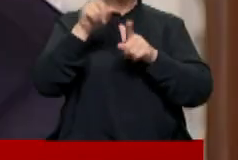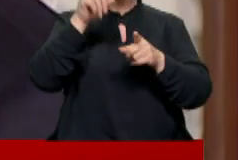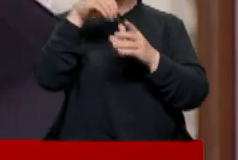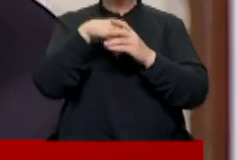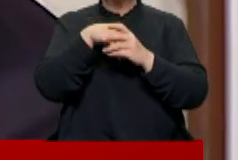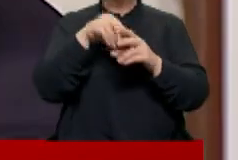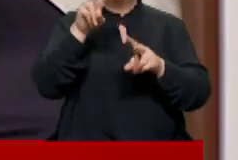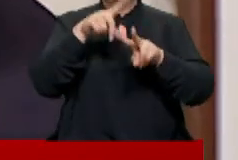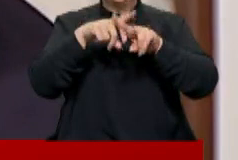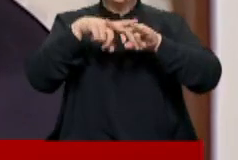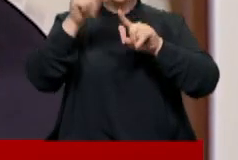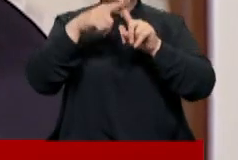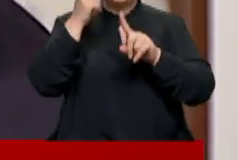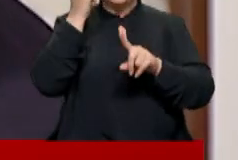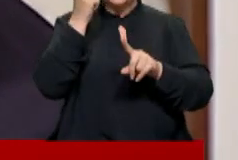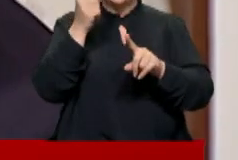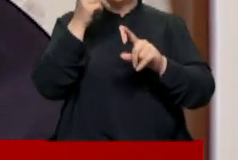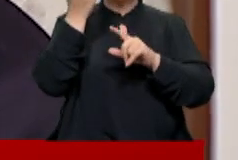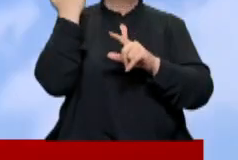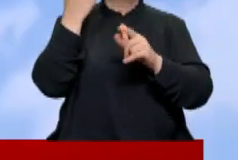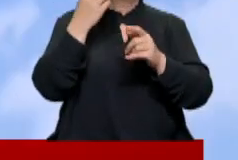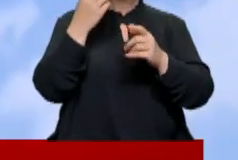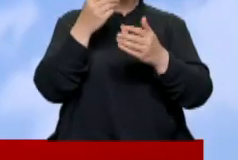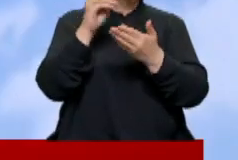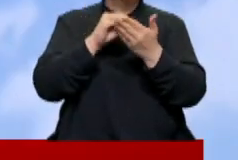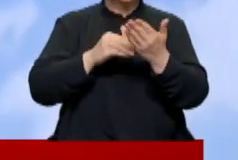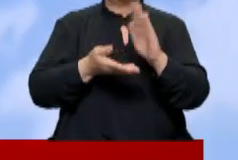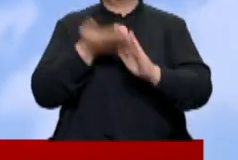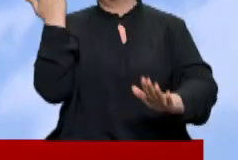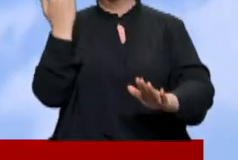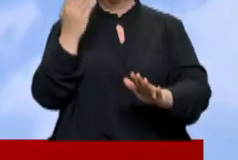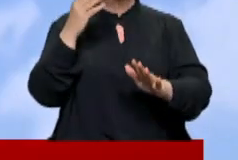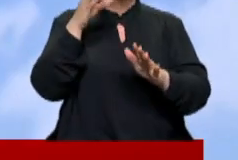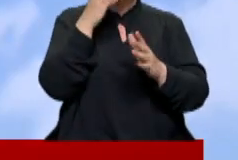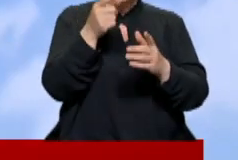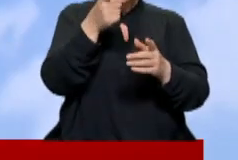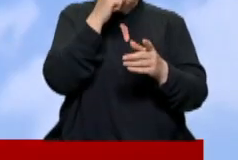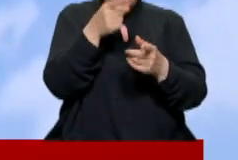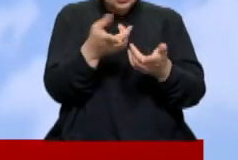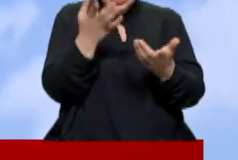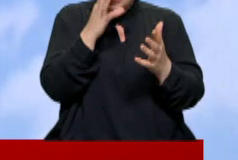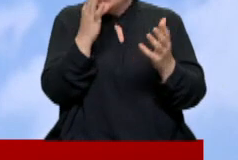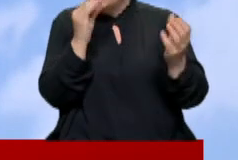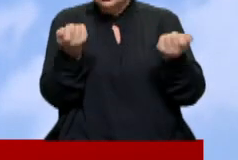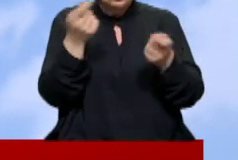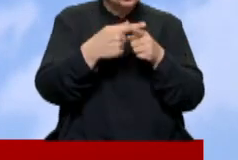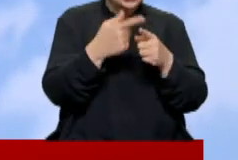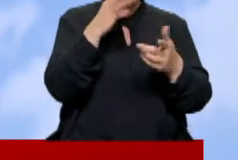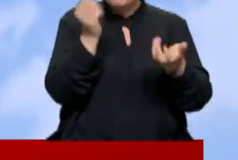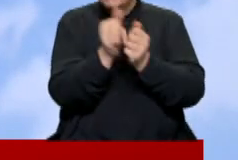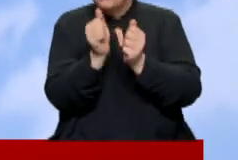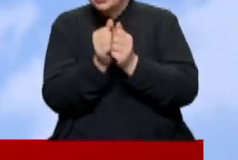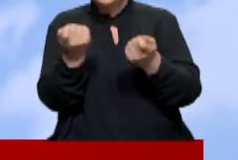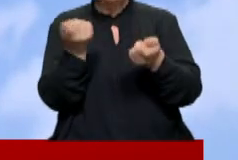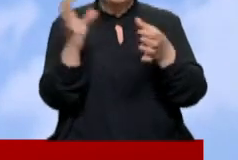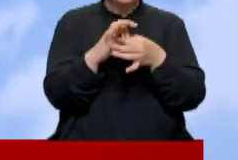sitesinden Vahit Kirişçi özgeçmişini kaldırdı. Ucube saray rejiminde kimin eli kimin cebinde, kim kiminle iş ortağı, kim kiminle